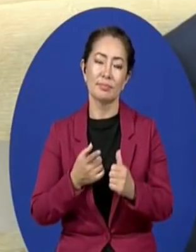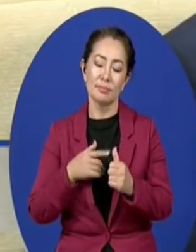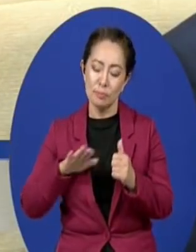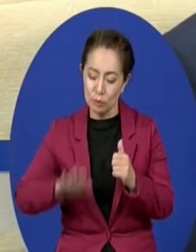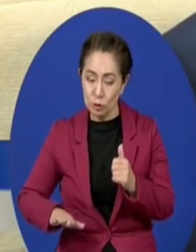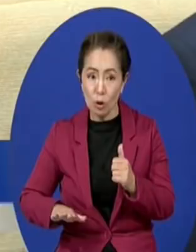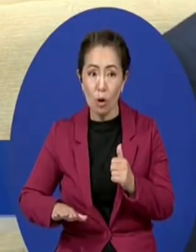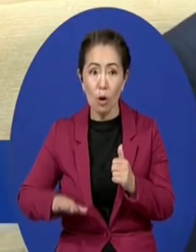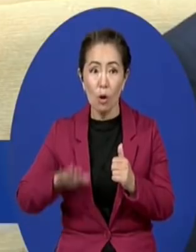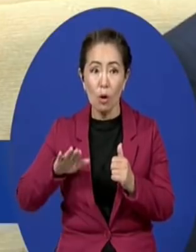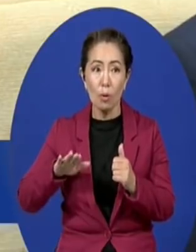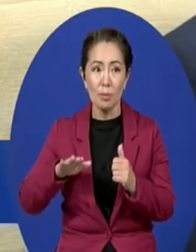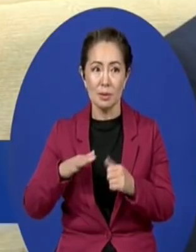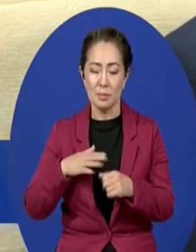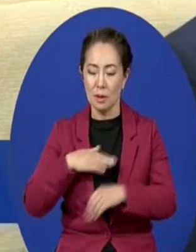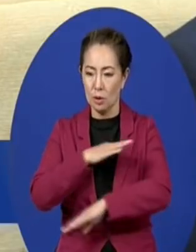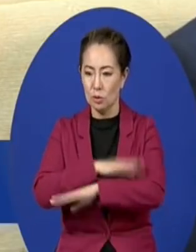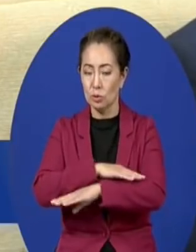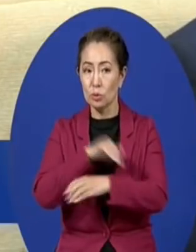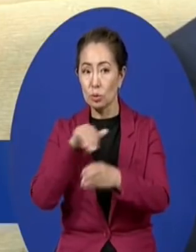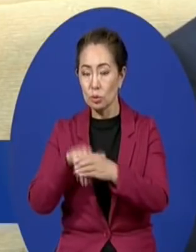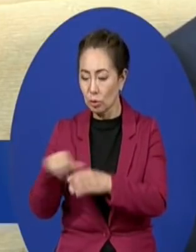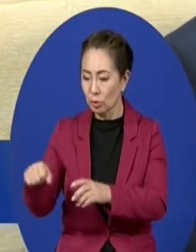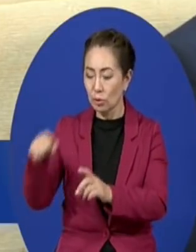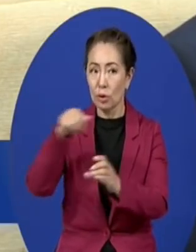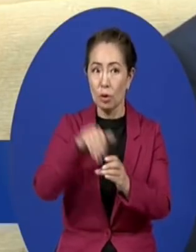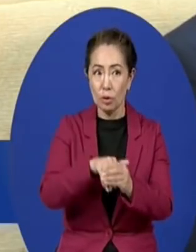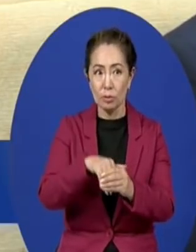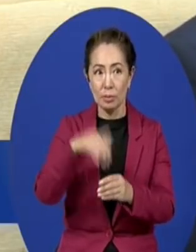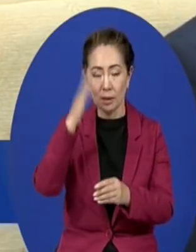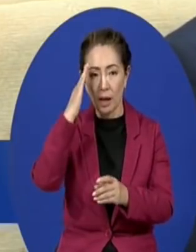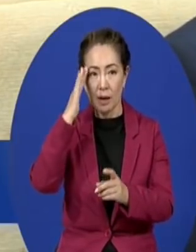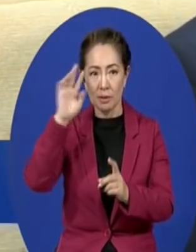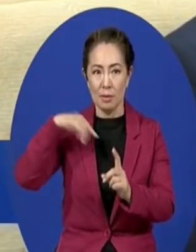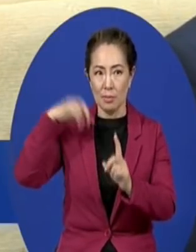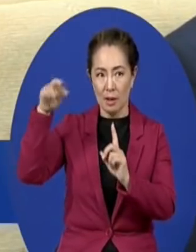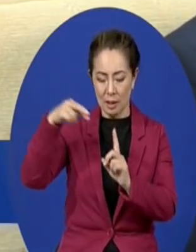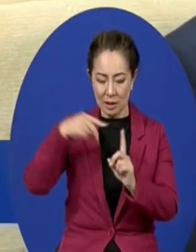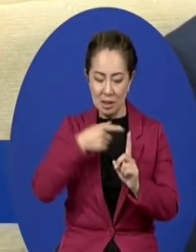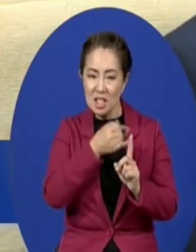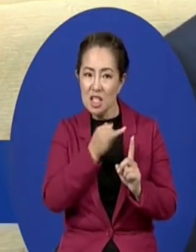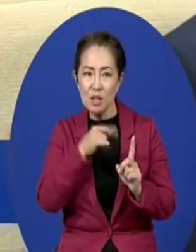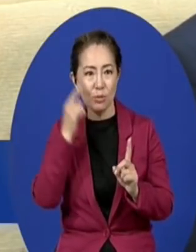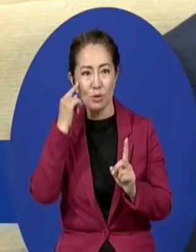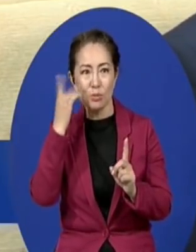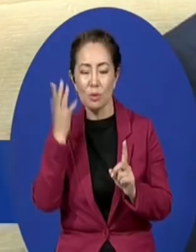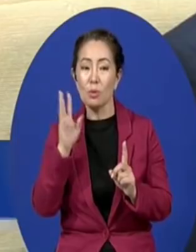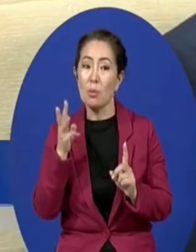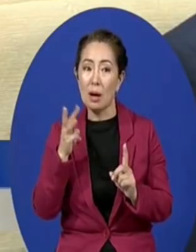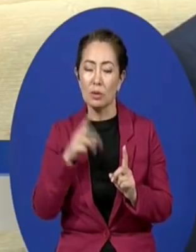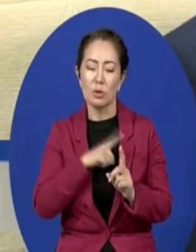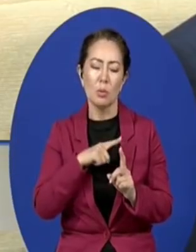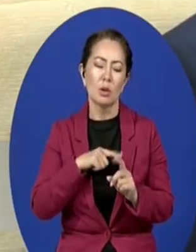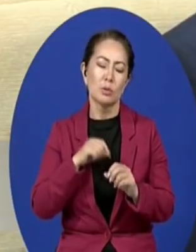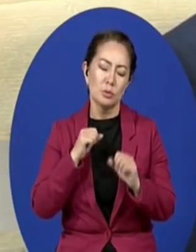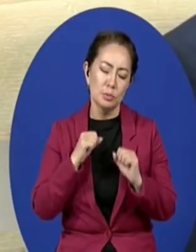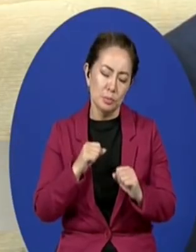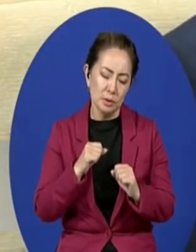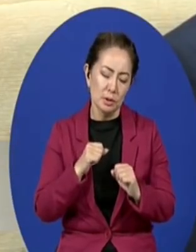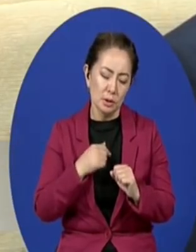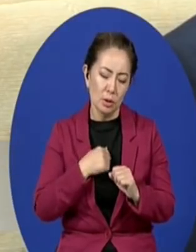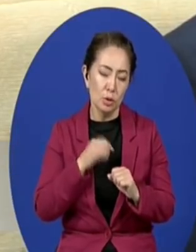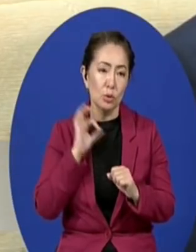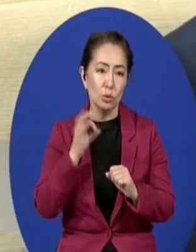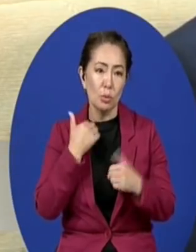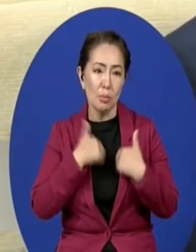багах аадмын зүгээр сургуулиуд руу захтаа бол намайг л одоо бол ингээд сууж яах гэж болох төсөөлж байгааг баг. Тэгээд ямар ч гэсэн би